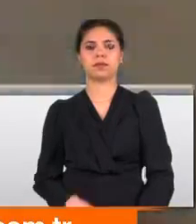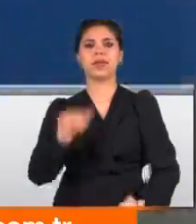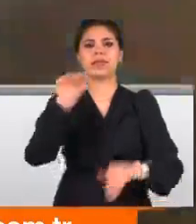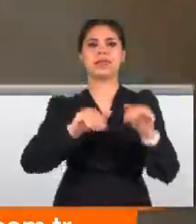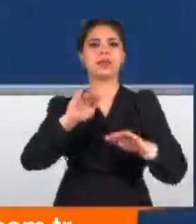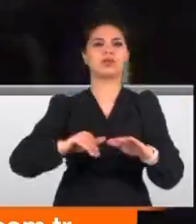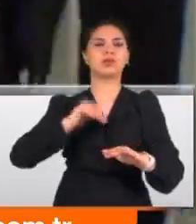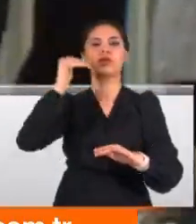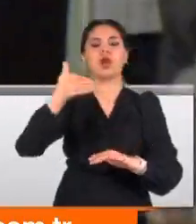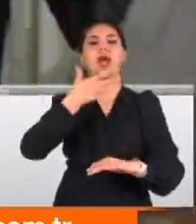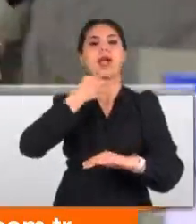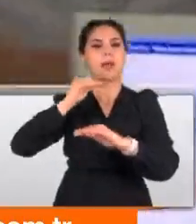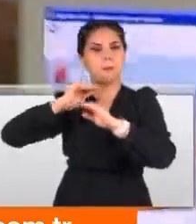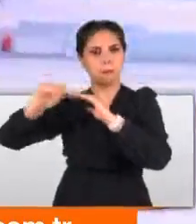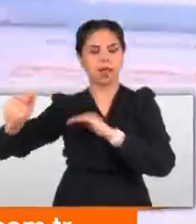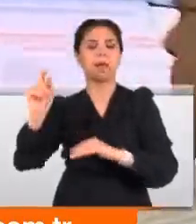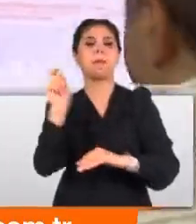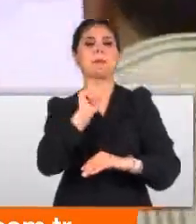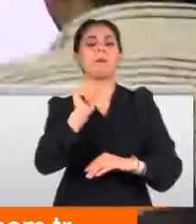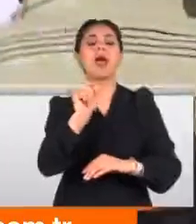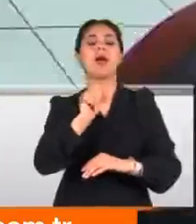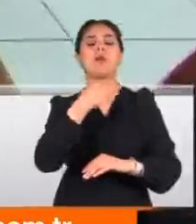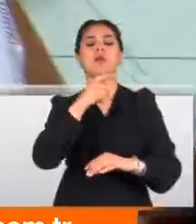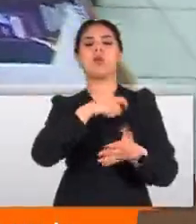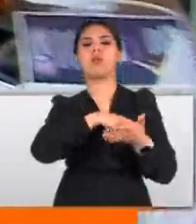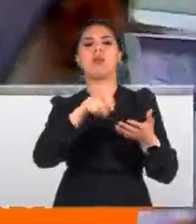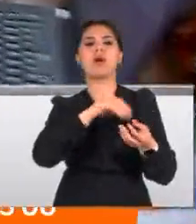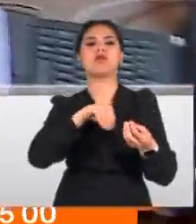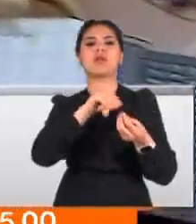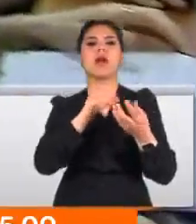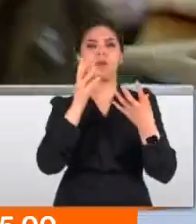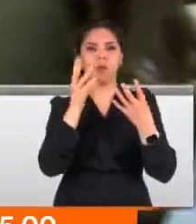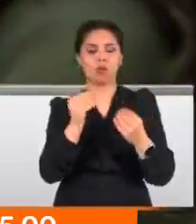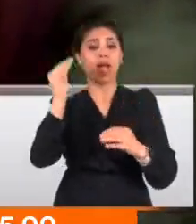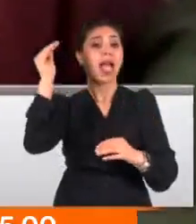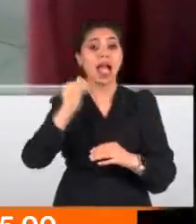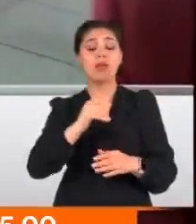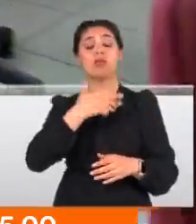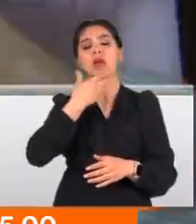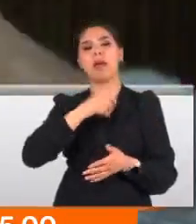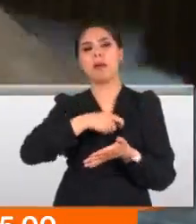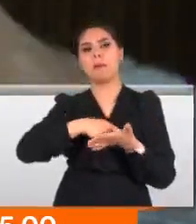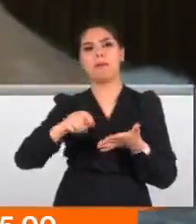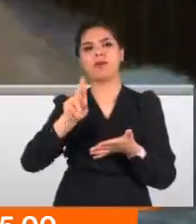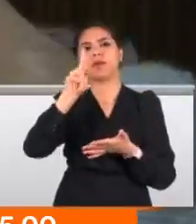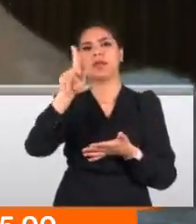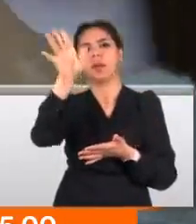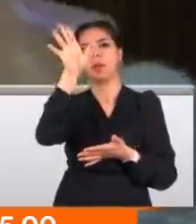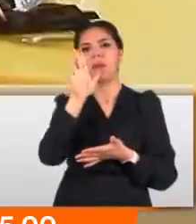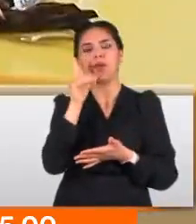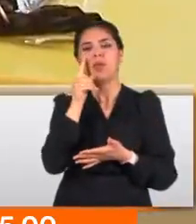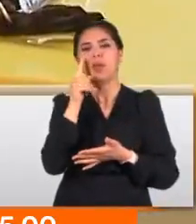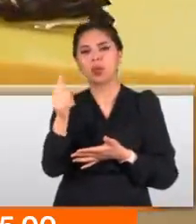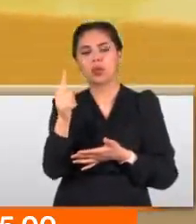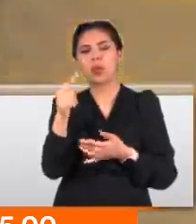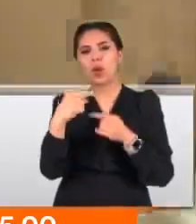Seçimden sonra hem emekli hem de memur maaşlarına iyileştirme yapılacak. En düşük emekli maaşı olan 7.500 lira üzerinde